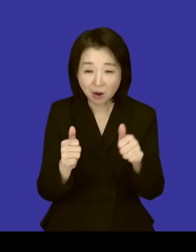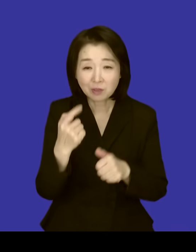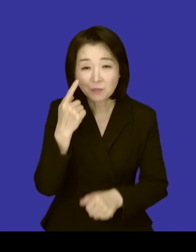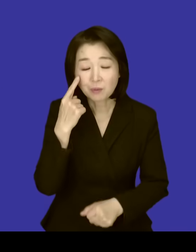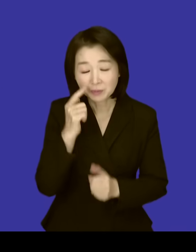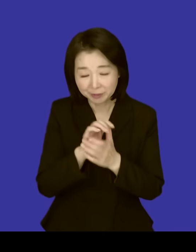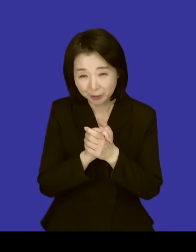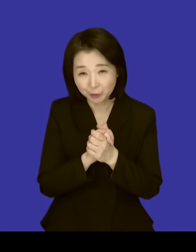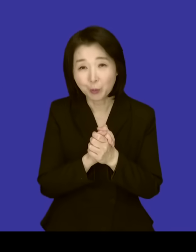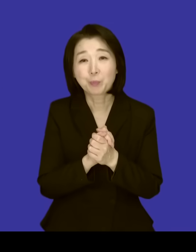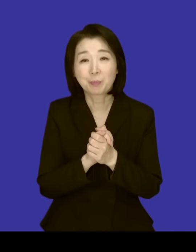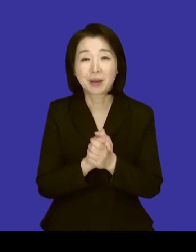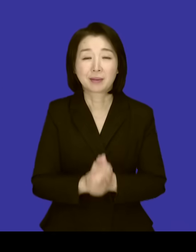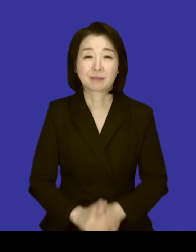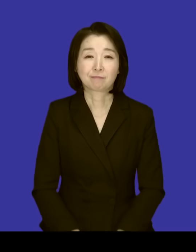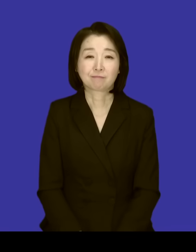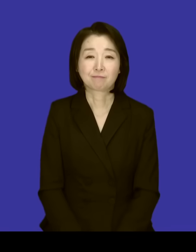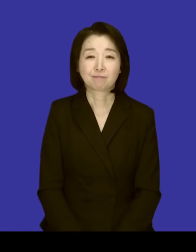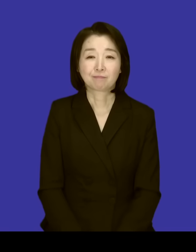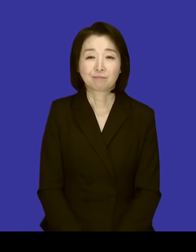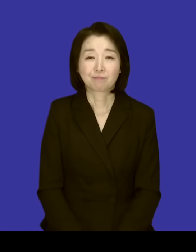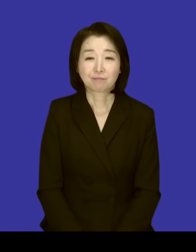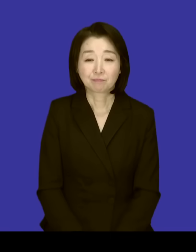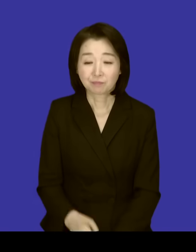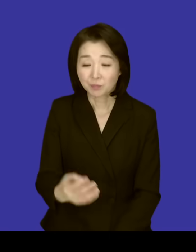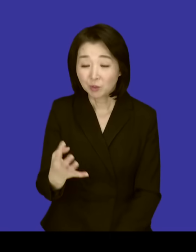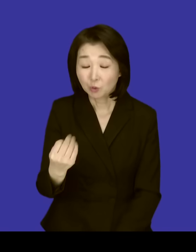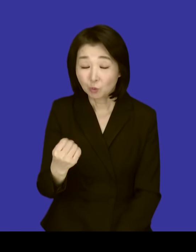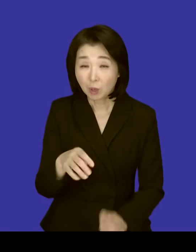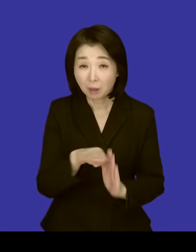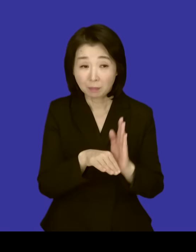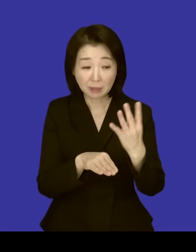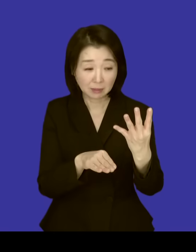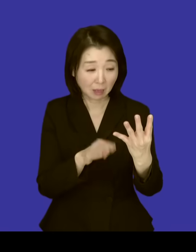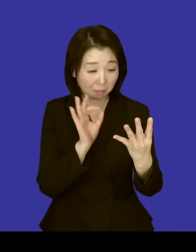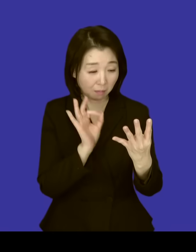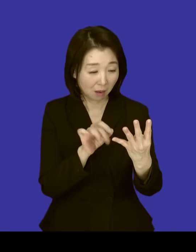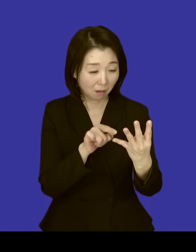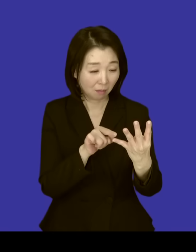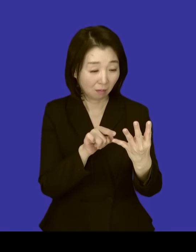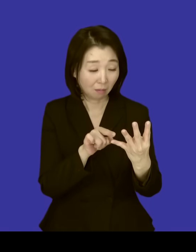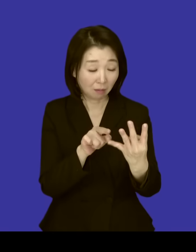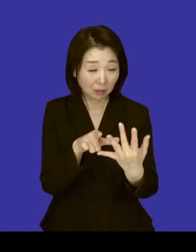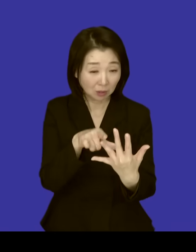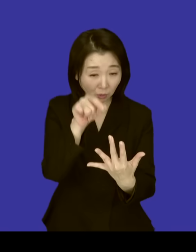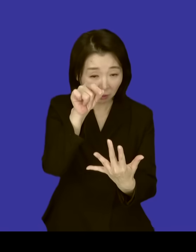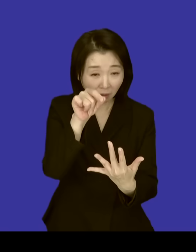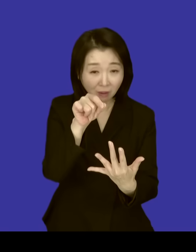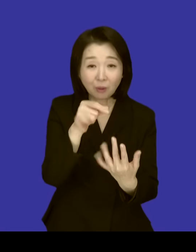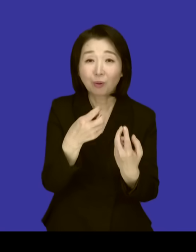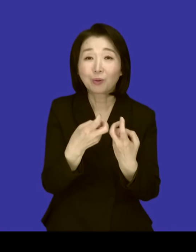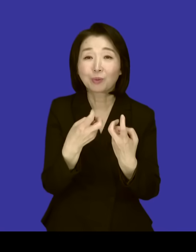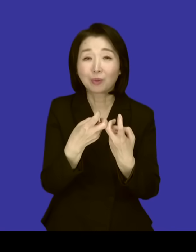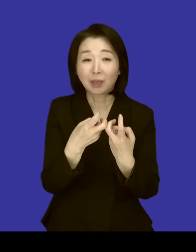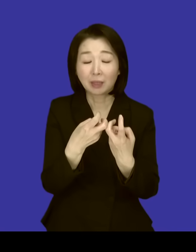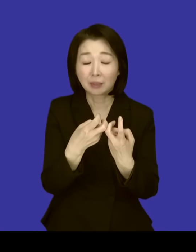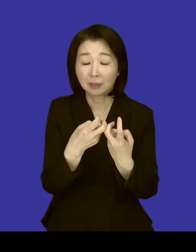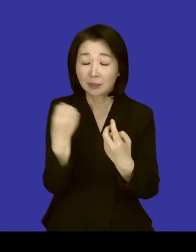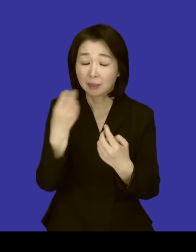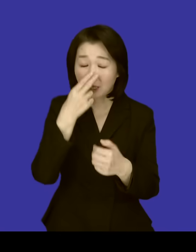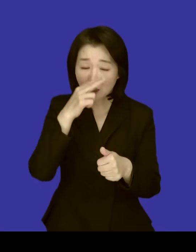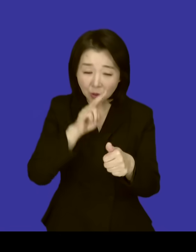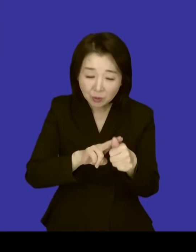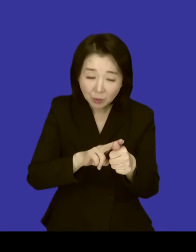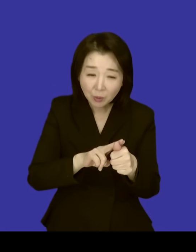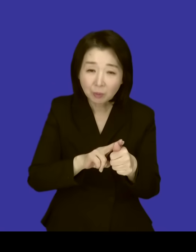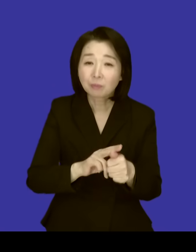이렇게 기도를 했겠죠. 네. 그 수학 4등급을 마주치고 이제 선택해야 되는 순간이 왔는데 재수를 할 거냐